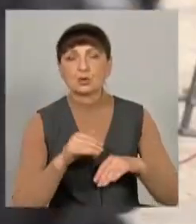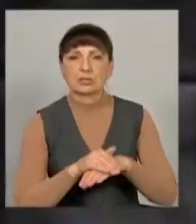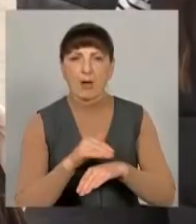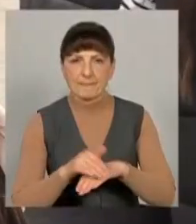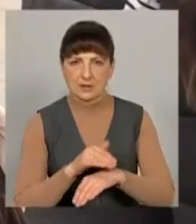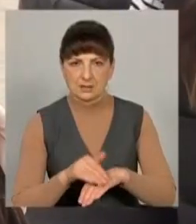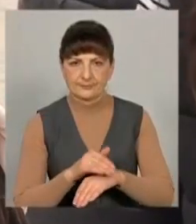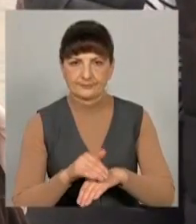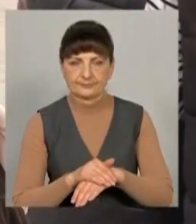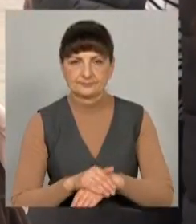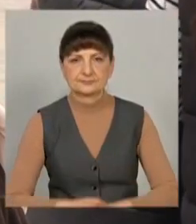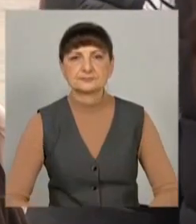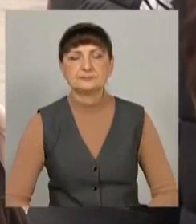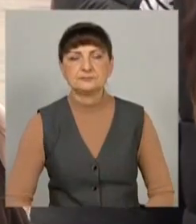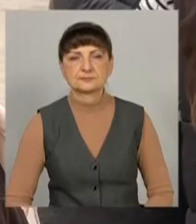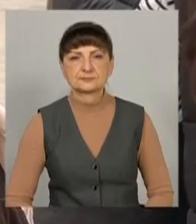другу.